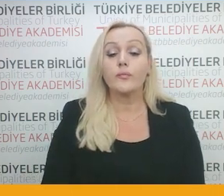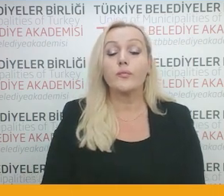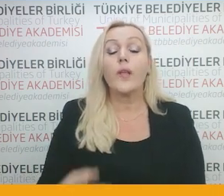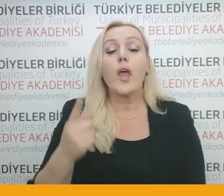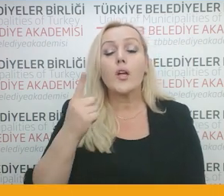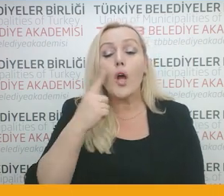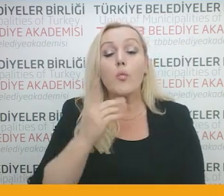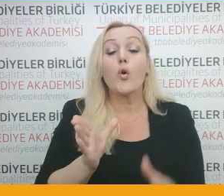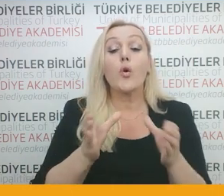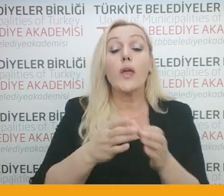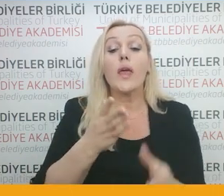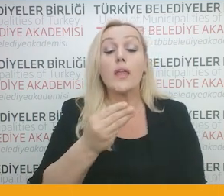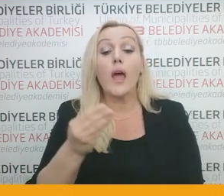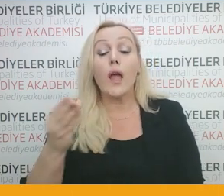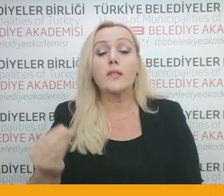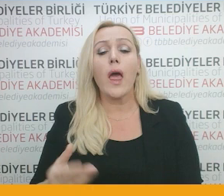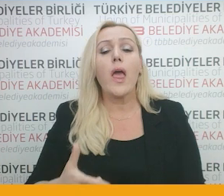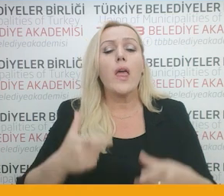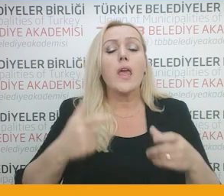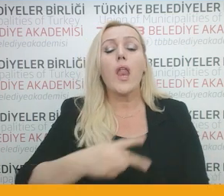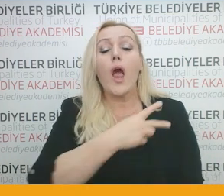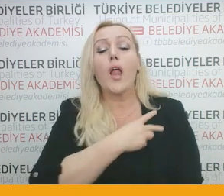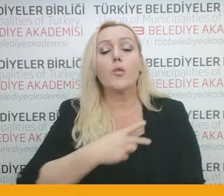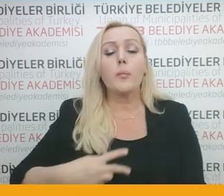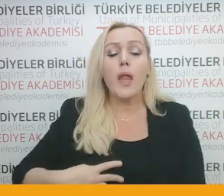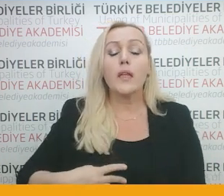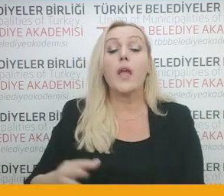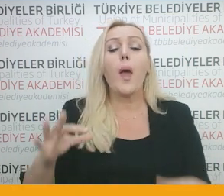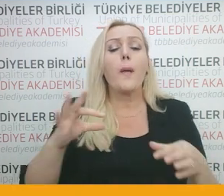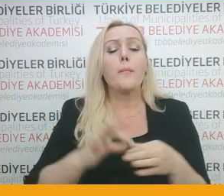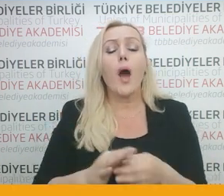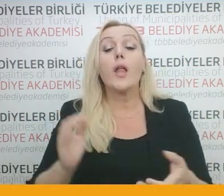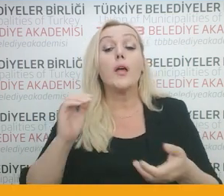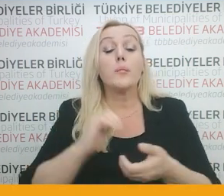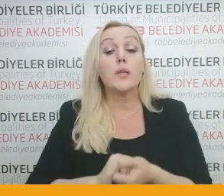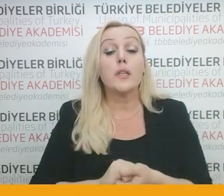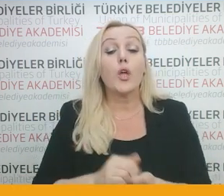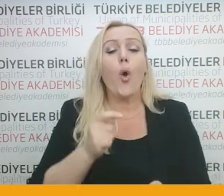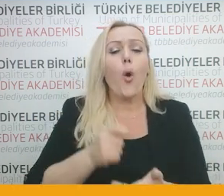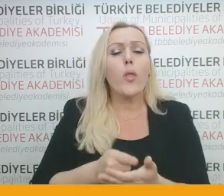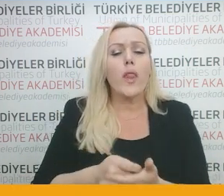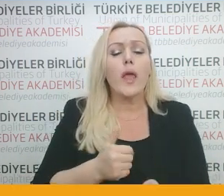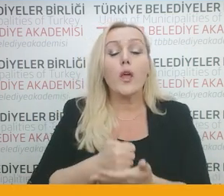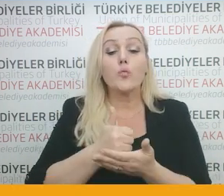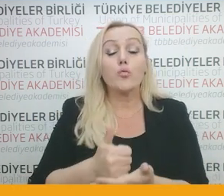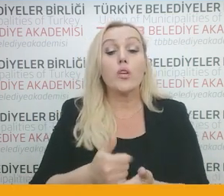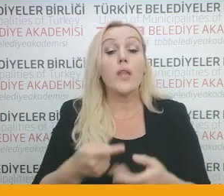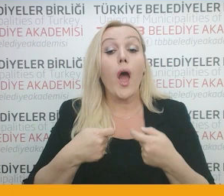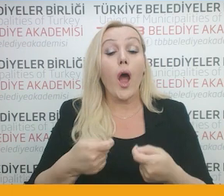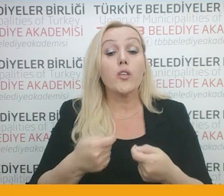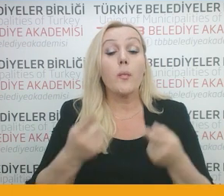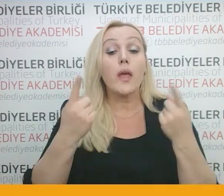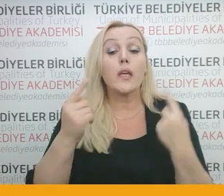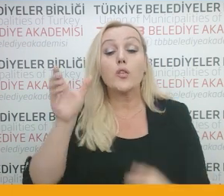Kamu idaresinde yerel yönetimler için özel idare, belediye, bağlı idare, birlik bütçesinde ödenek tahsil eden harcama yetkisi bulunan birime